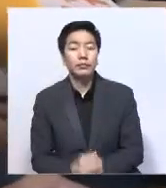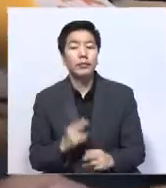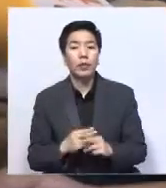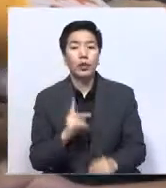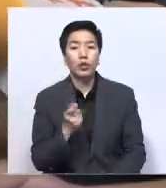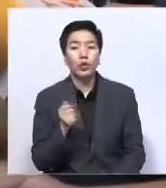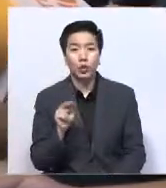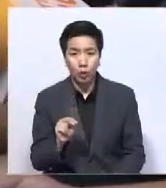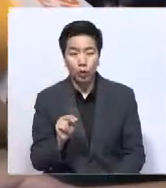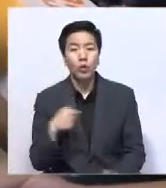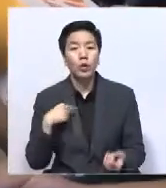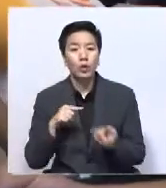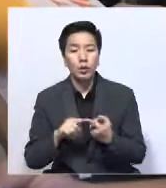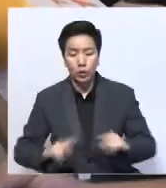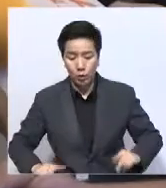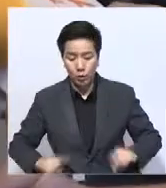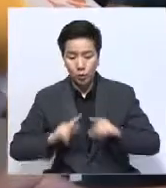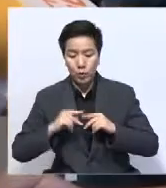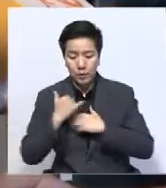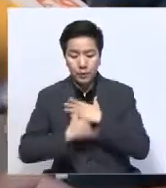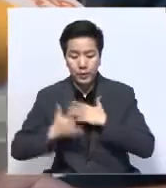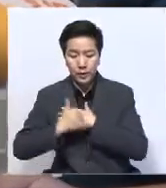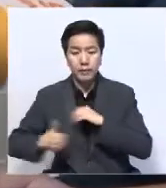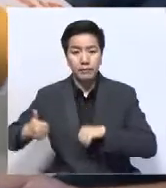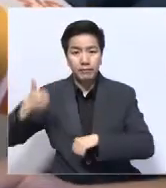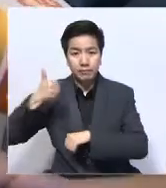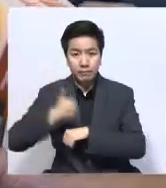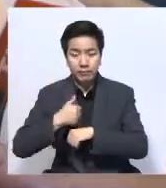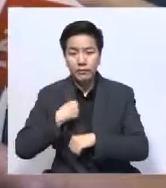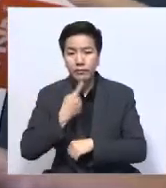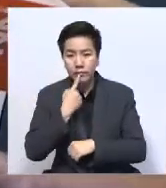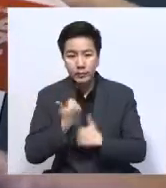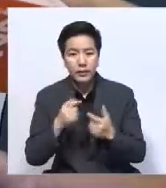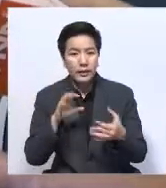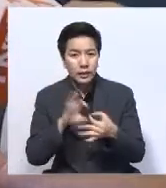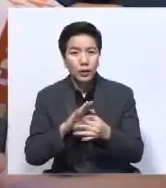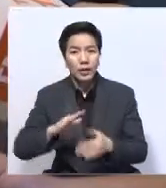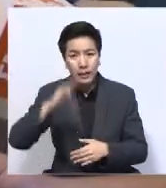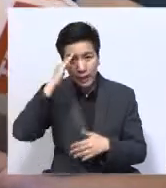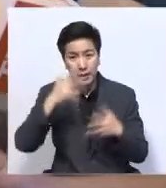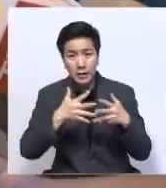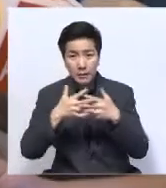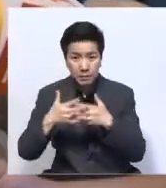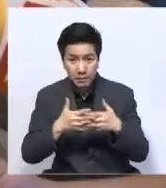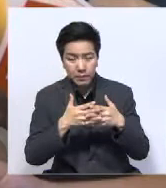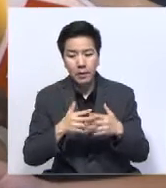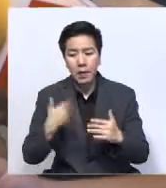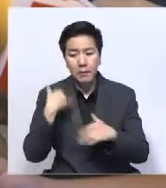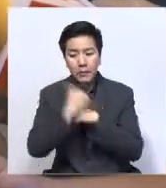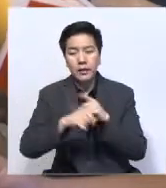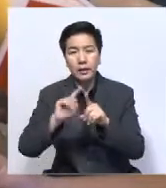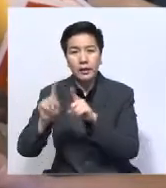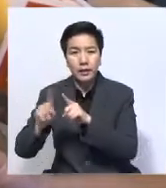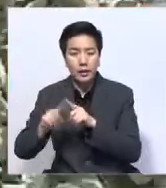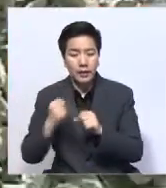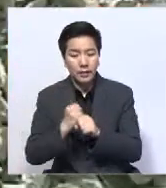นายดอนปรมัตถ์วินัยรัฐมนตรีว่าการกระทรวงการต่างประเทศได้กล่าวถึงกรณีที่กองทัพสหรัฐและชาติพันธมิตรเปิด